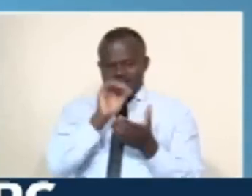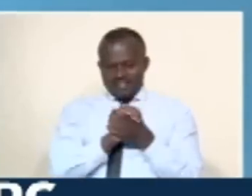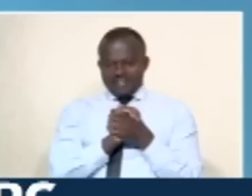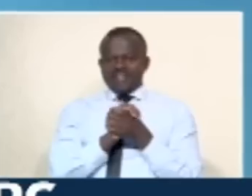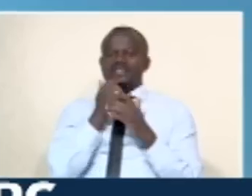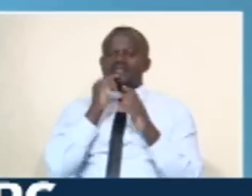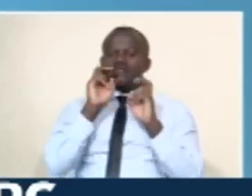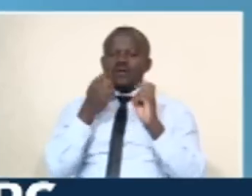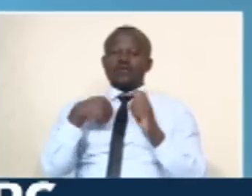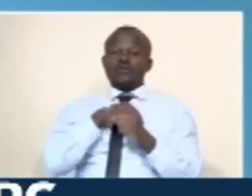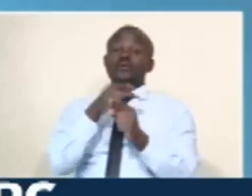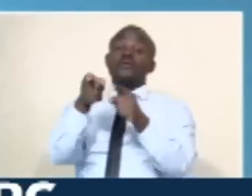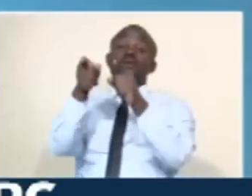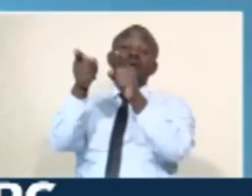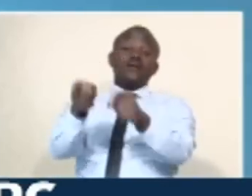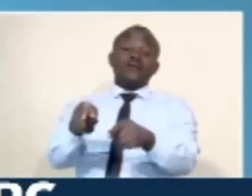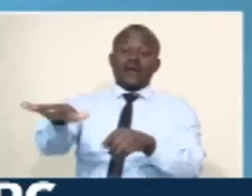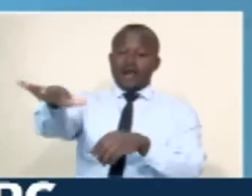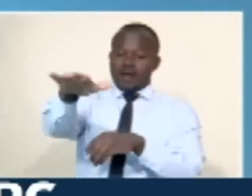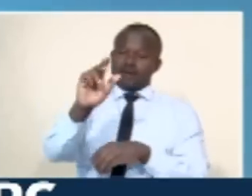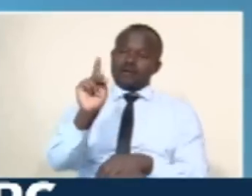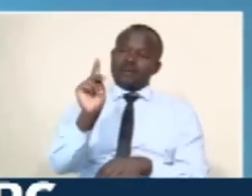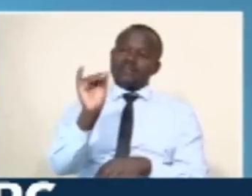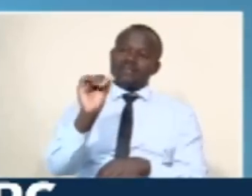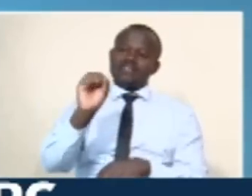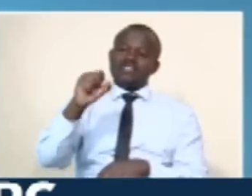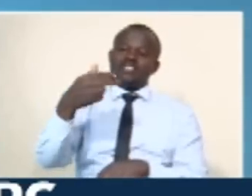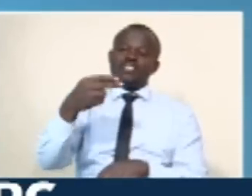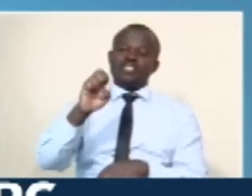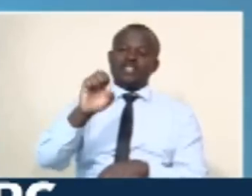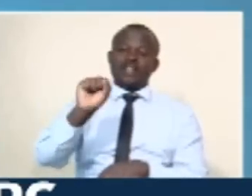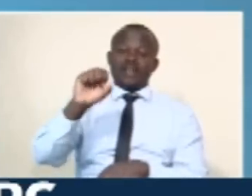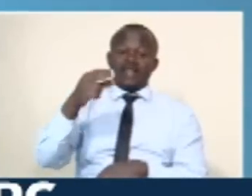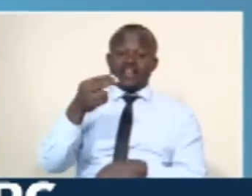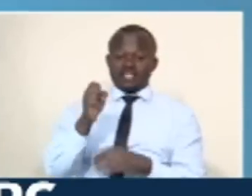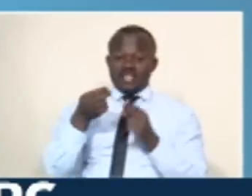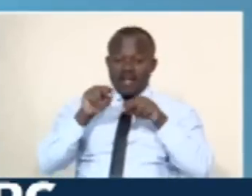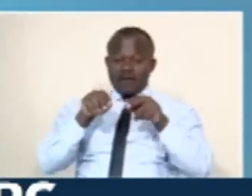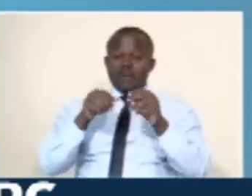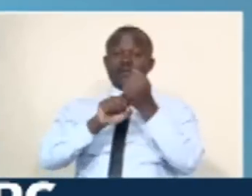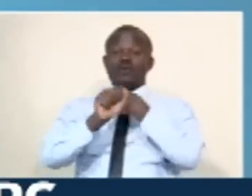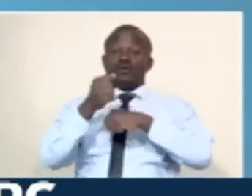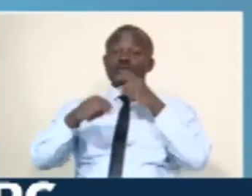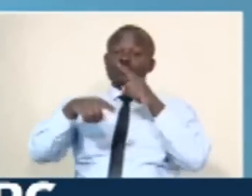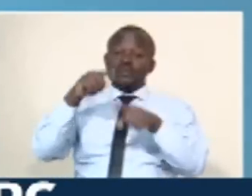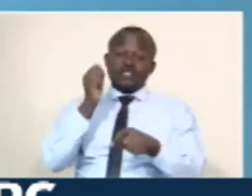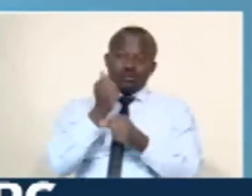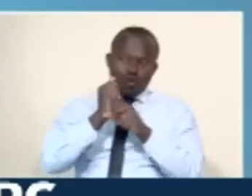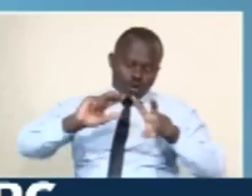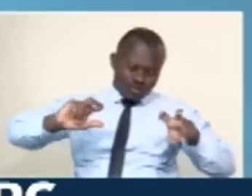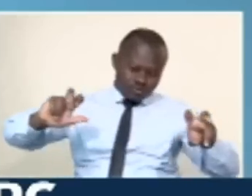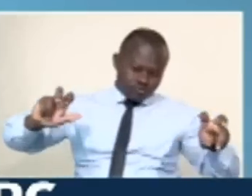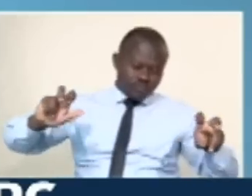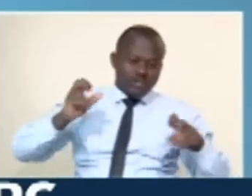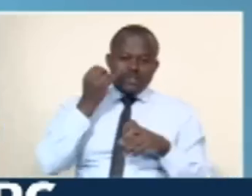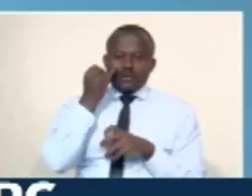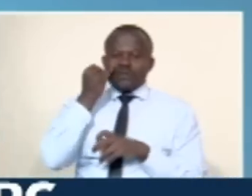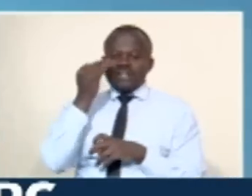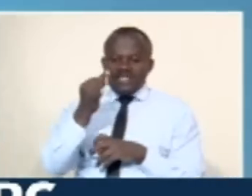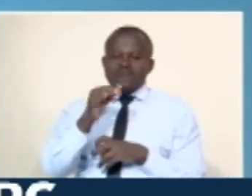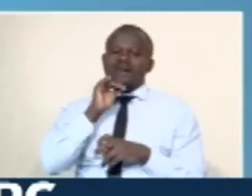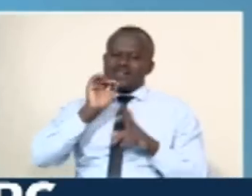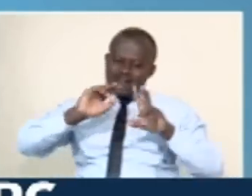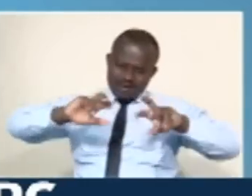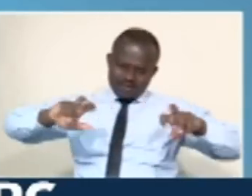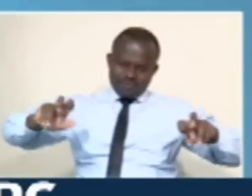ngo twarahagiye tujya hariya kisheshe ahabereye biriya bikorwa by'ubwicanyi tuhakora iperereza. None rero niba nta perereza